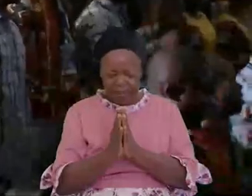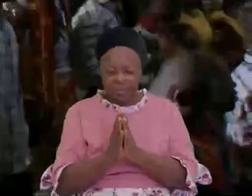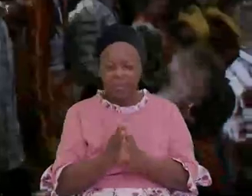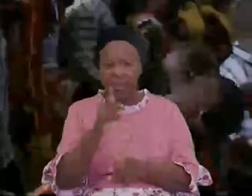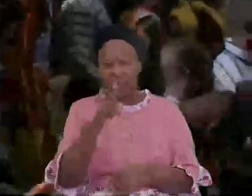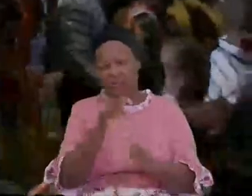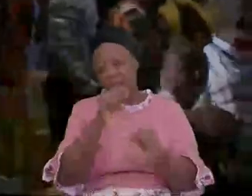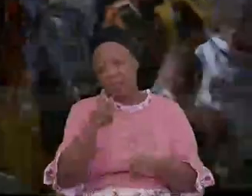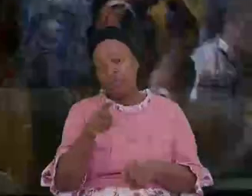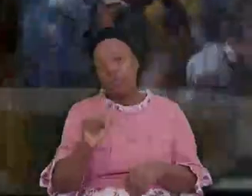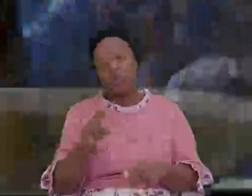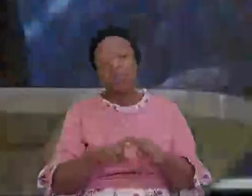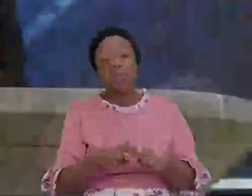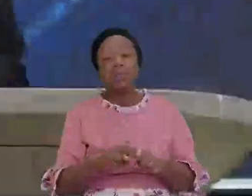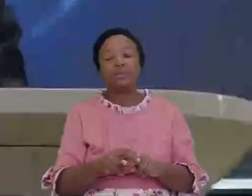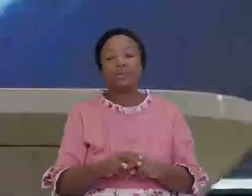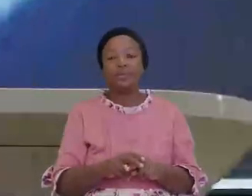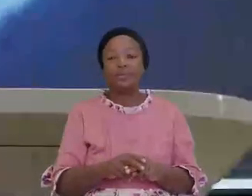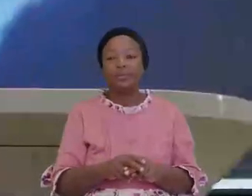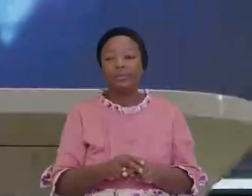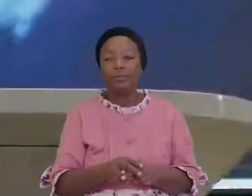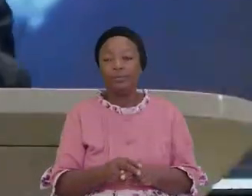Que Dieu vous bénisse. Vous pouvez vous asseoir.